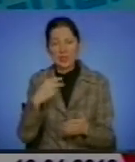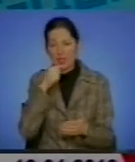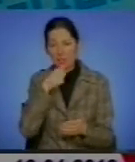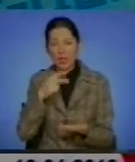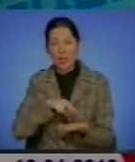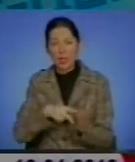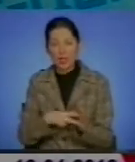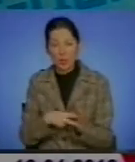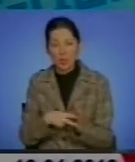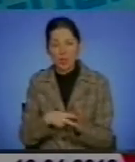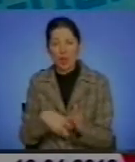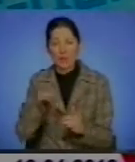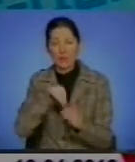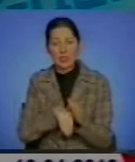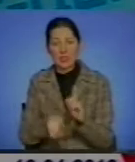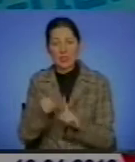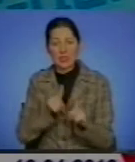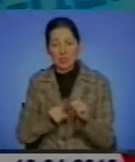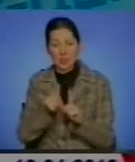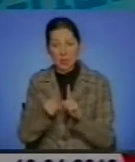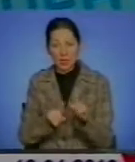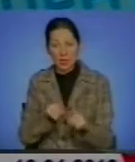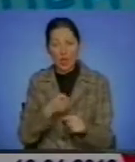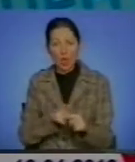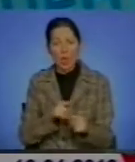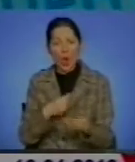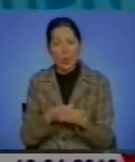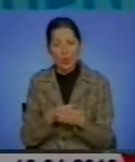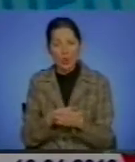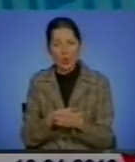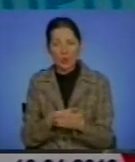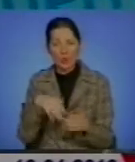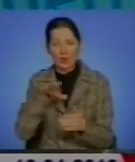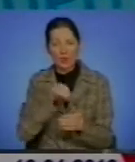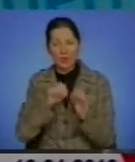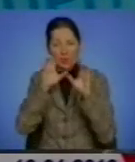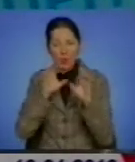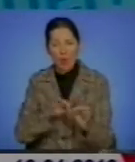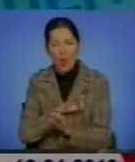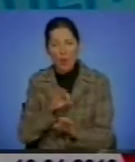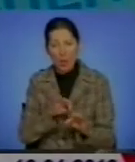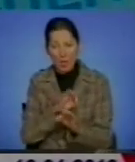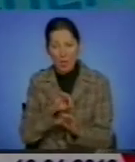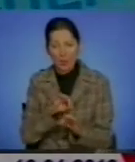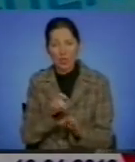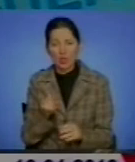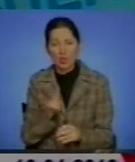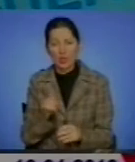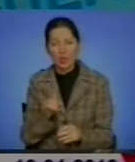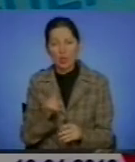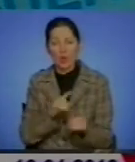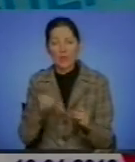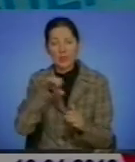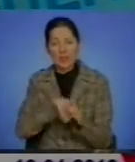планується внесення змін до цього бюджету. Внесли законопроект, я і Ірина Сек внесли законопроект щодо внесення змін